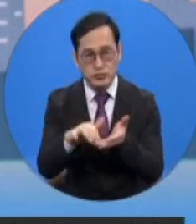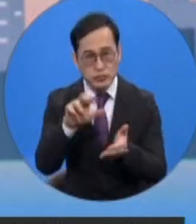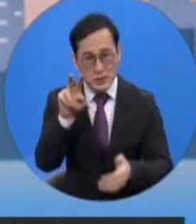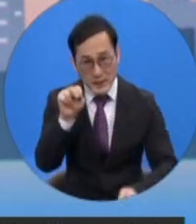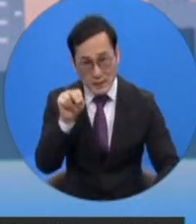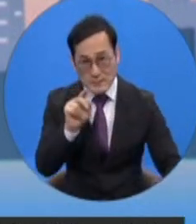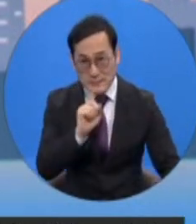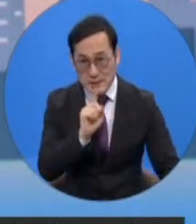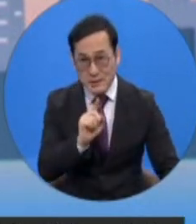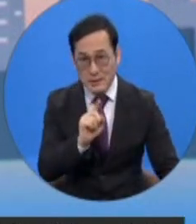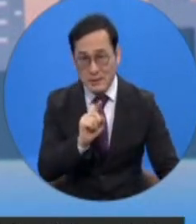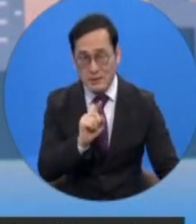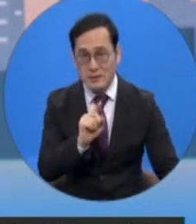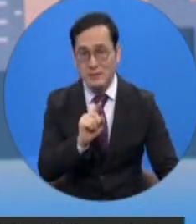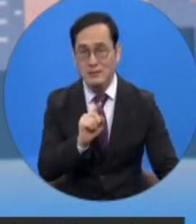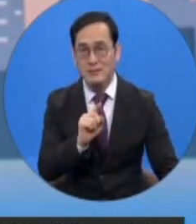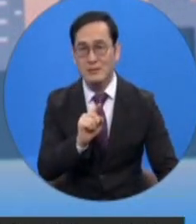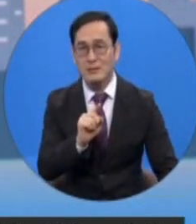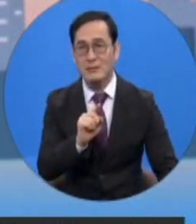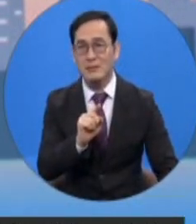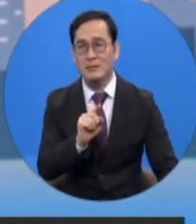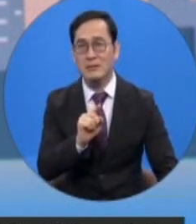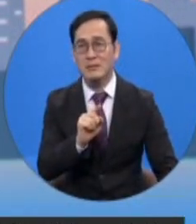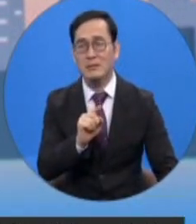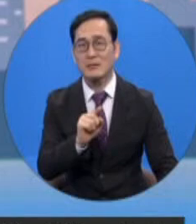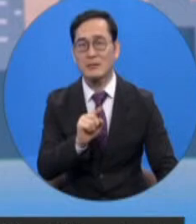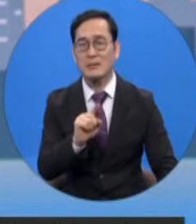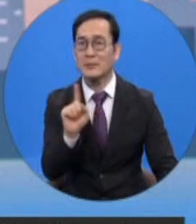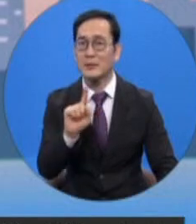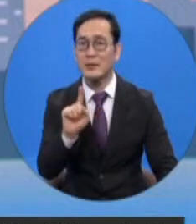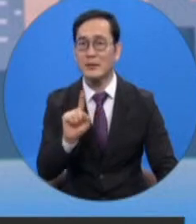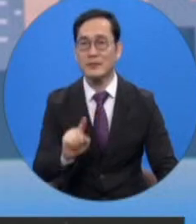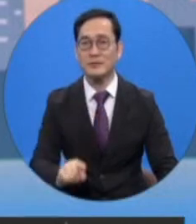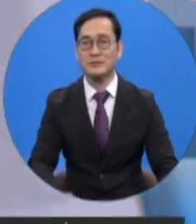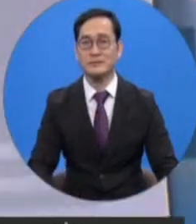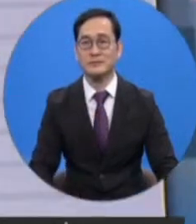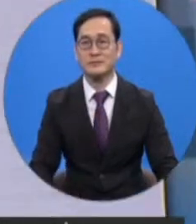동아일보 1면은 이 2만 명 어떤 숫자로 썼을까요? 함께 보시죠.